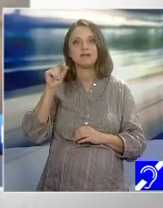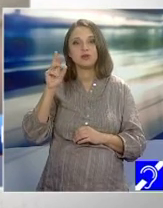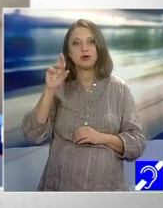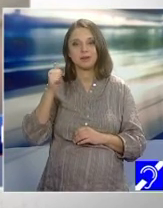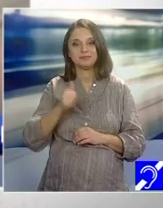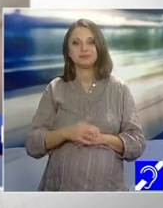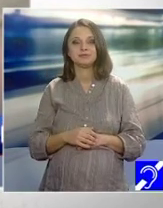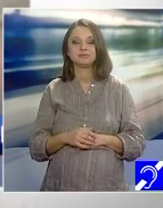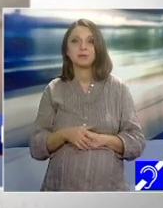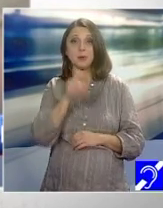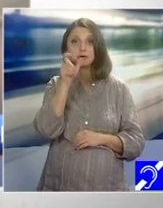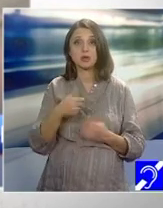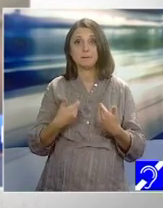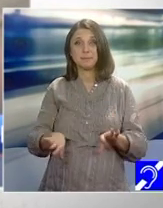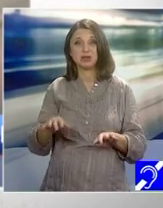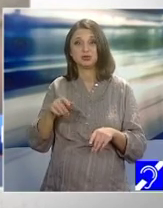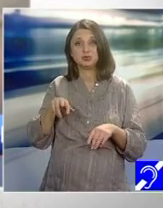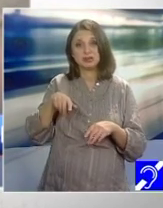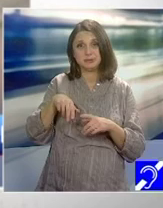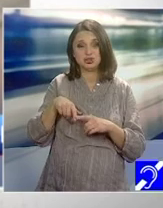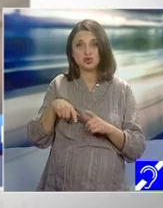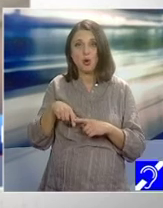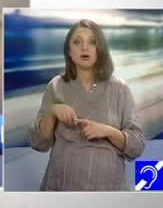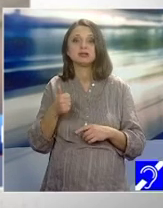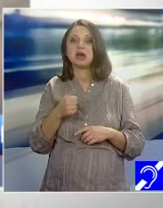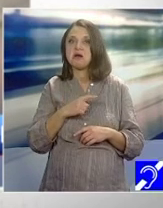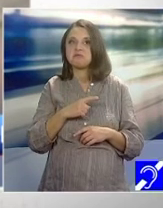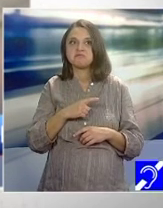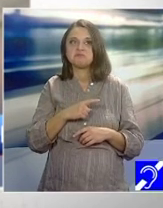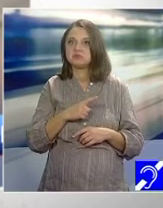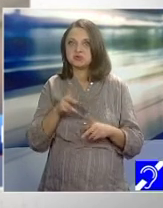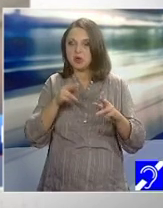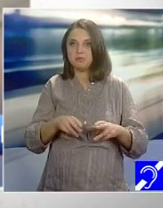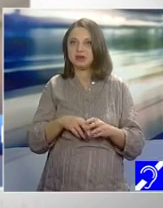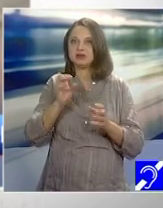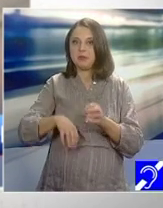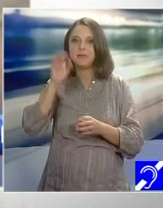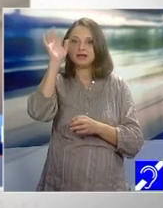Și-a pierdut piciorul, dar asta nu a împiedicat-o să joace basket. Este povestea